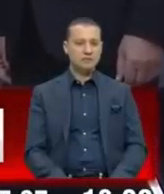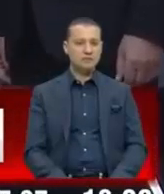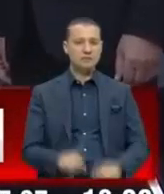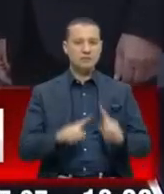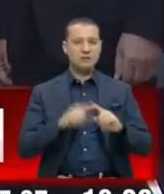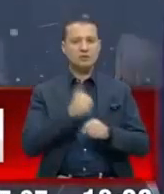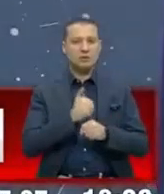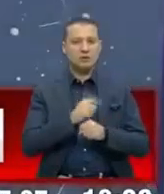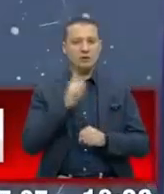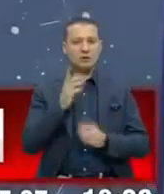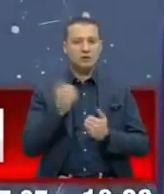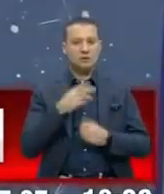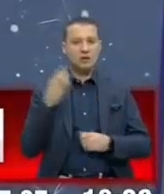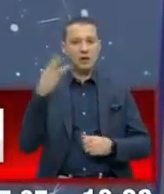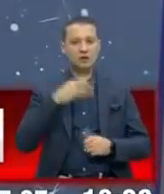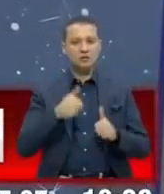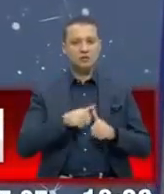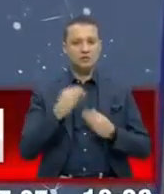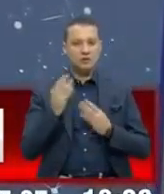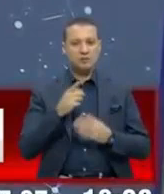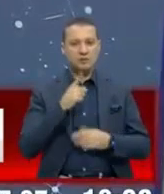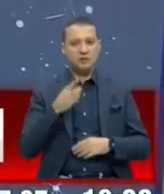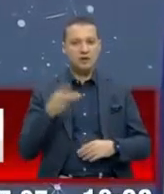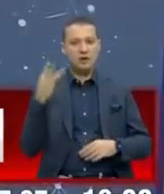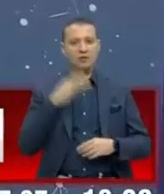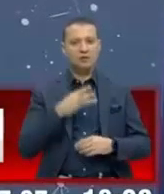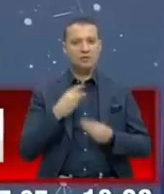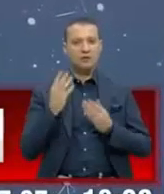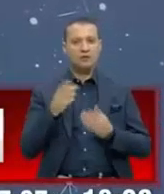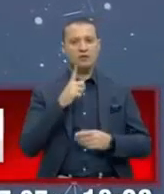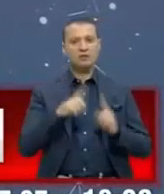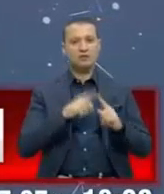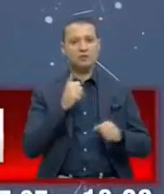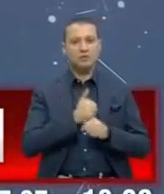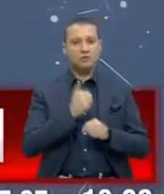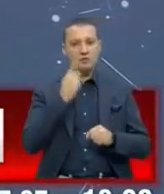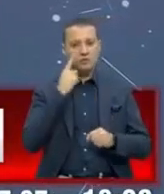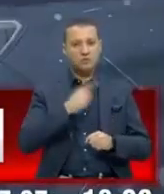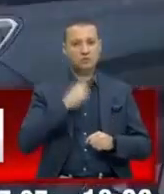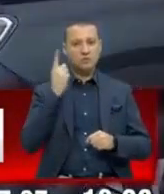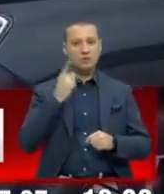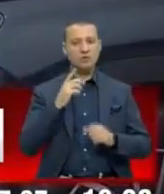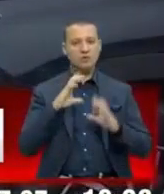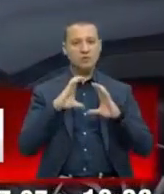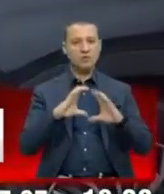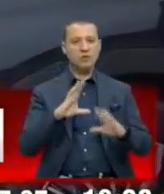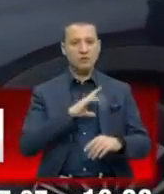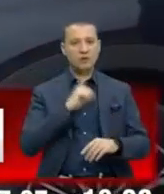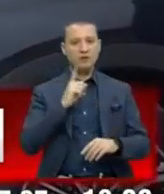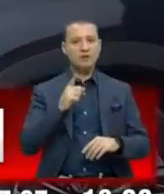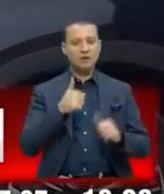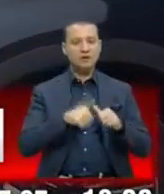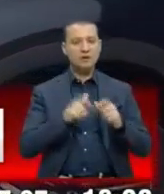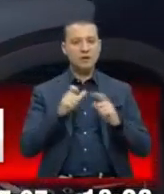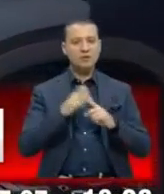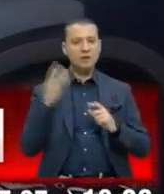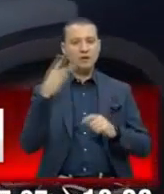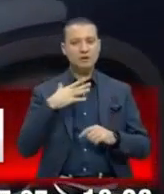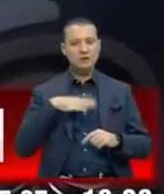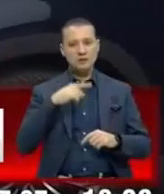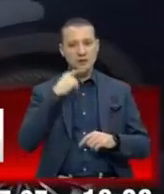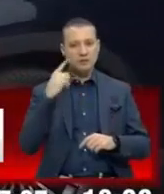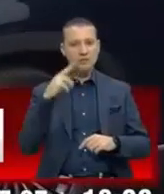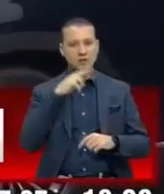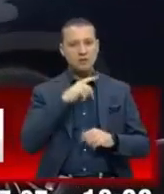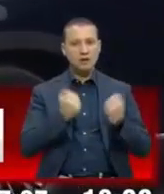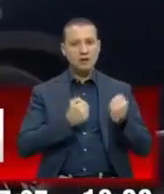TOGG'un ilk siparişini Erdoğan çifti vermişti. Erdoğan'a teslim edilen TOGG'da Cumhurbaşkanlığı Force'u vardı. Eşi Emine Erdoğan'ın tercih ettiği